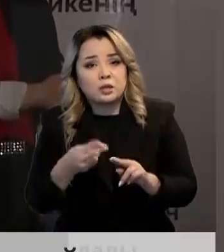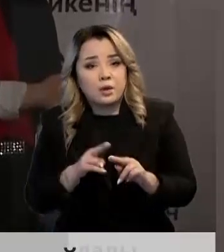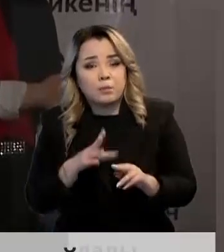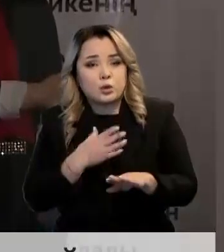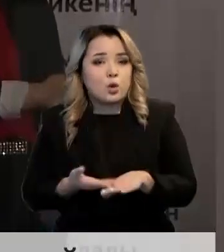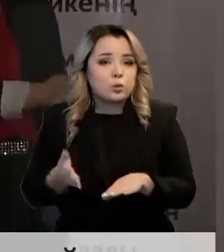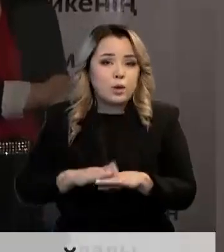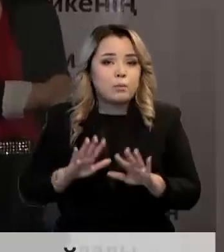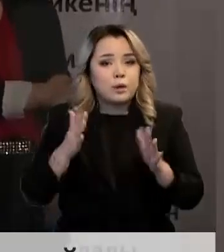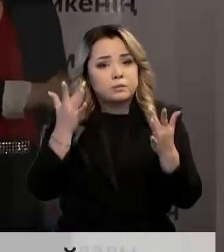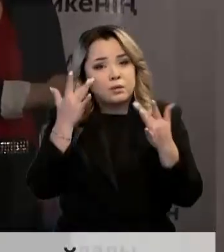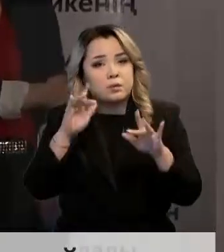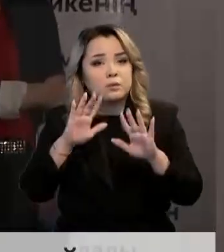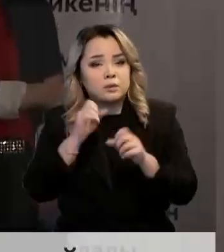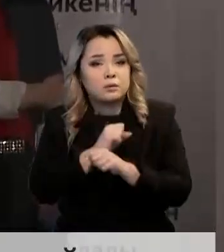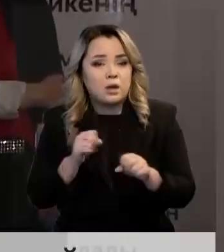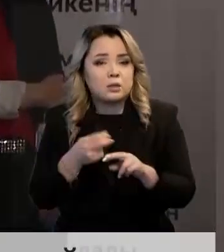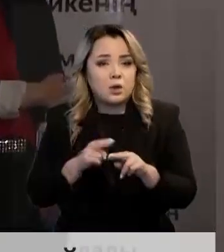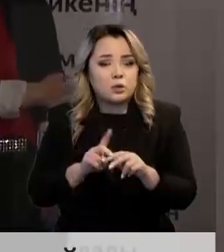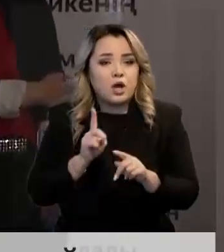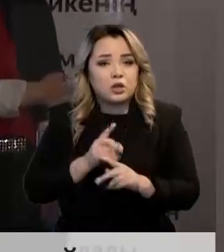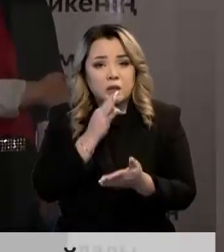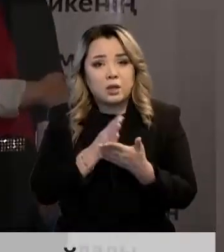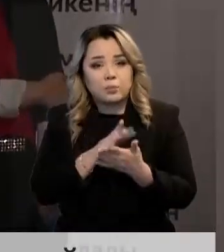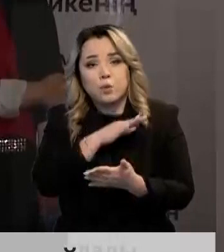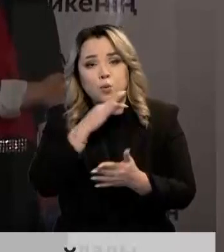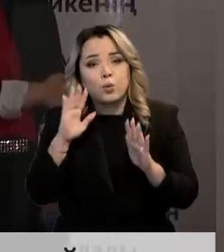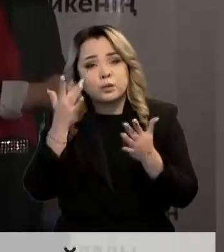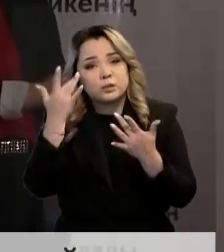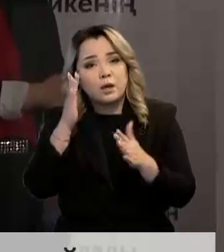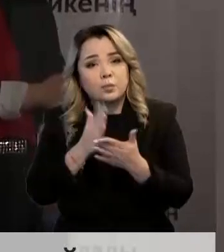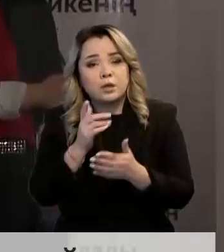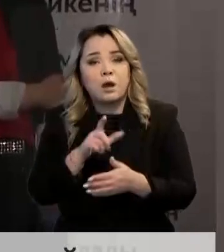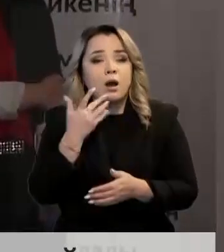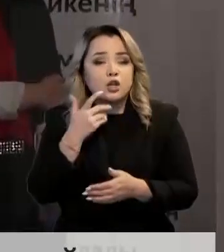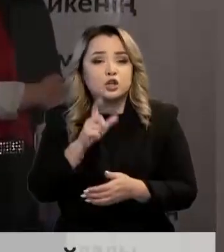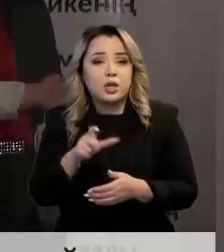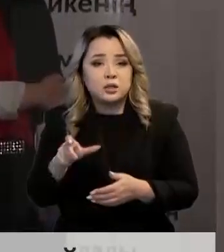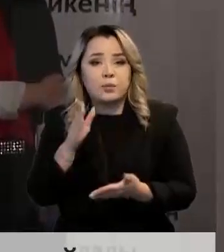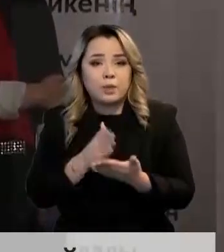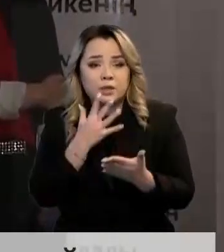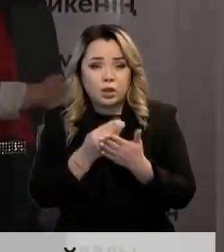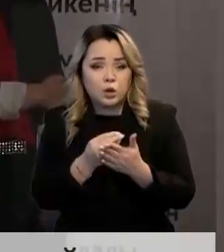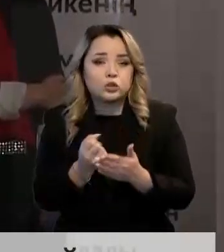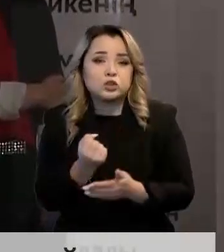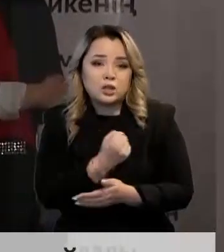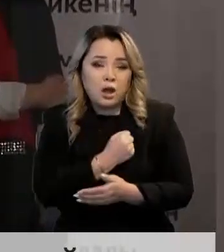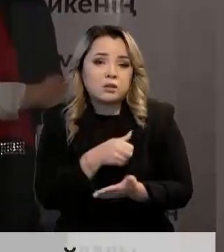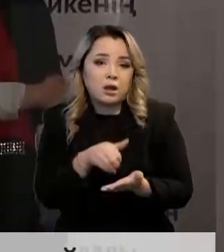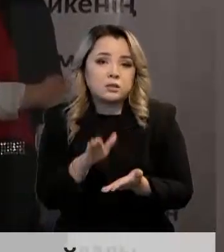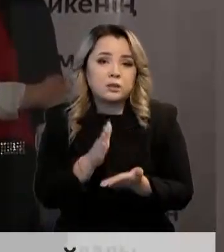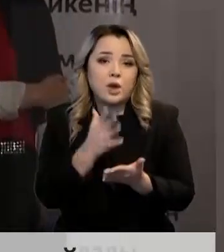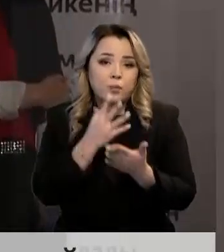каких-то тяжких последствий, которые могли бы их ожидать. Мы знаем множество случаев, когда женщина, обороняясь, к сожалению,